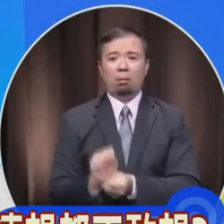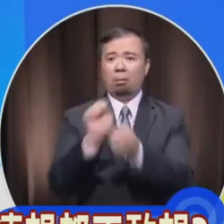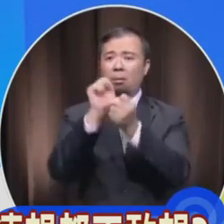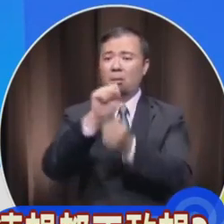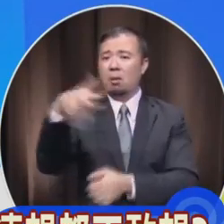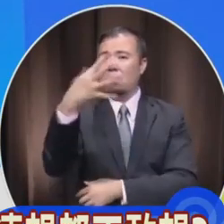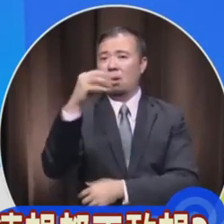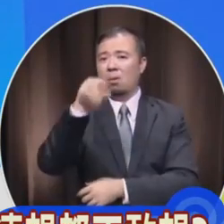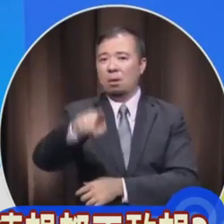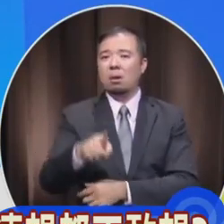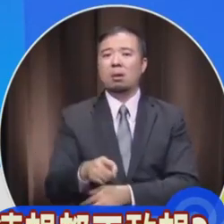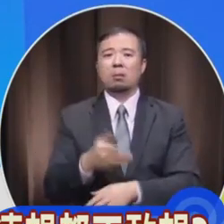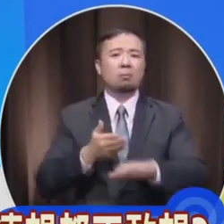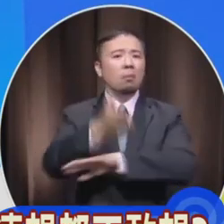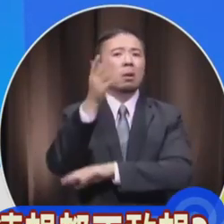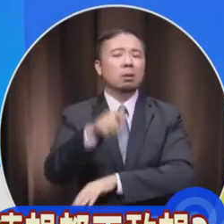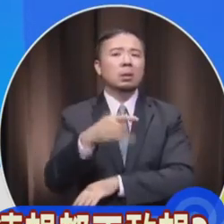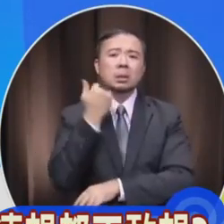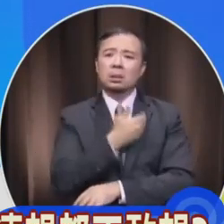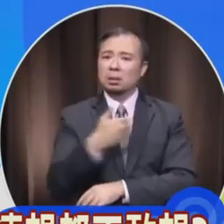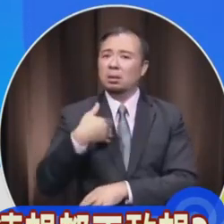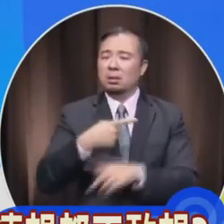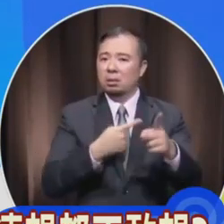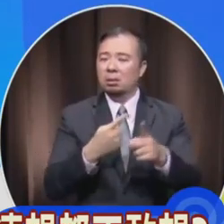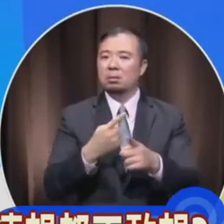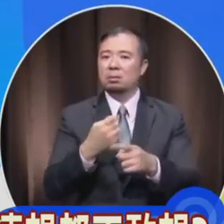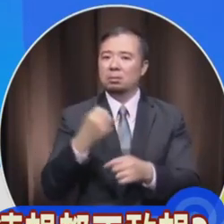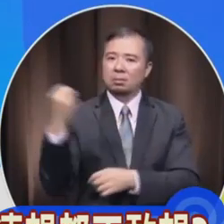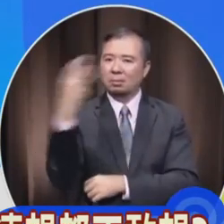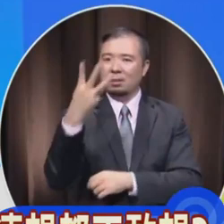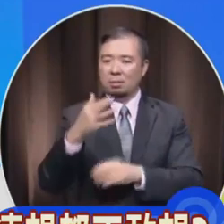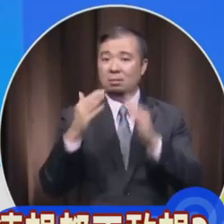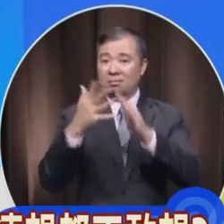要经过可能经过3个市长。我讲这个是一个高雄的目